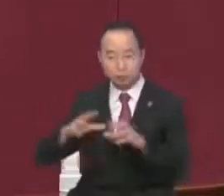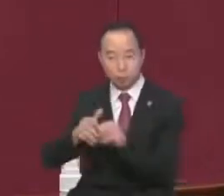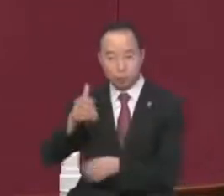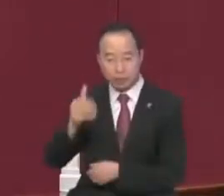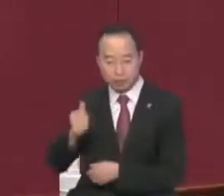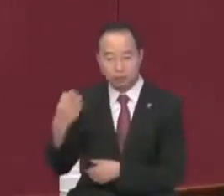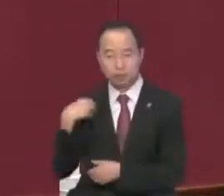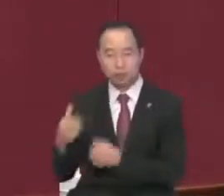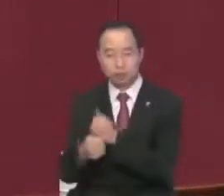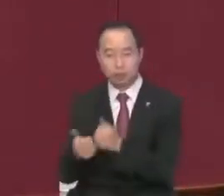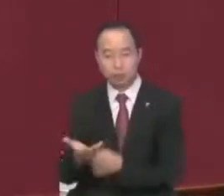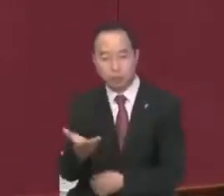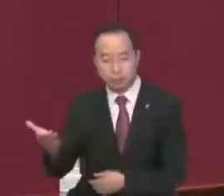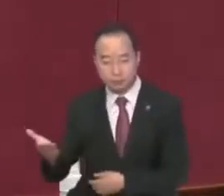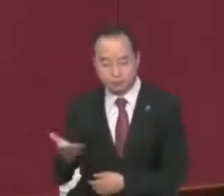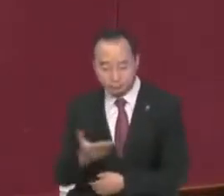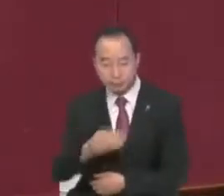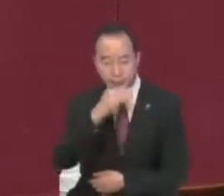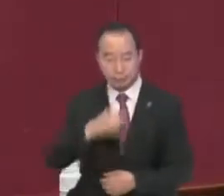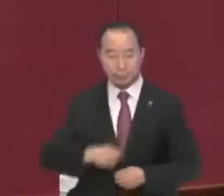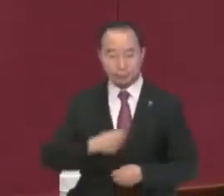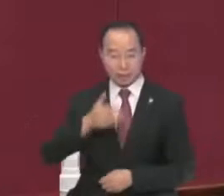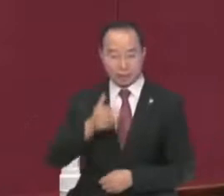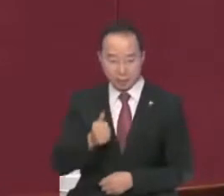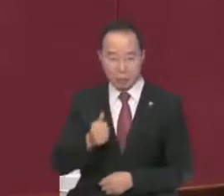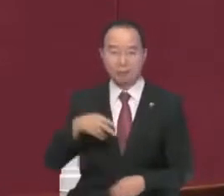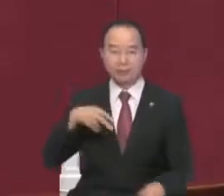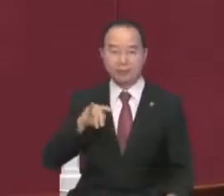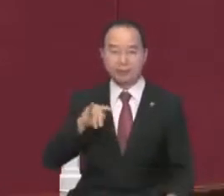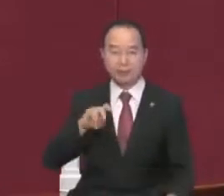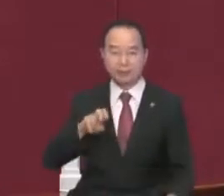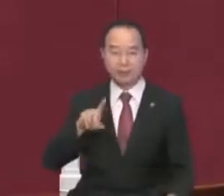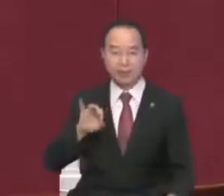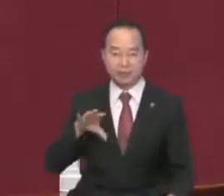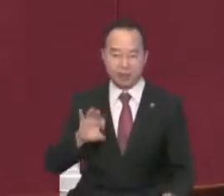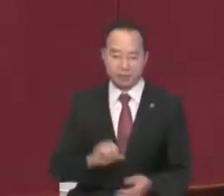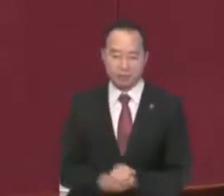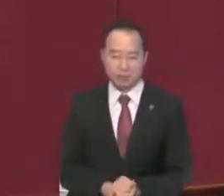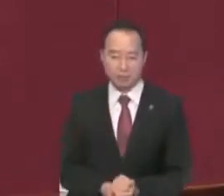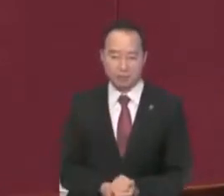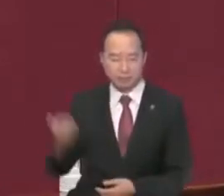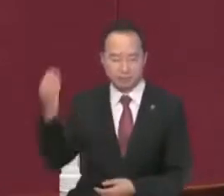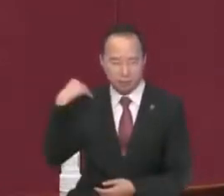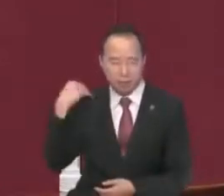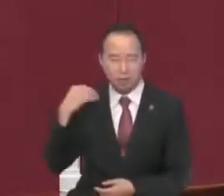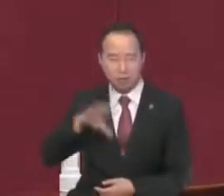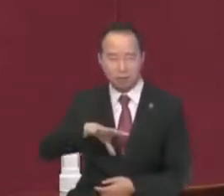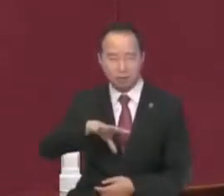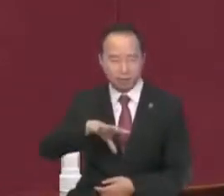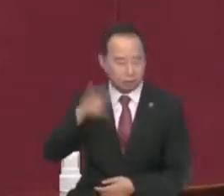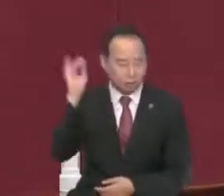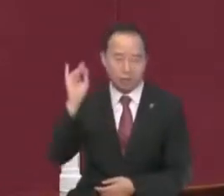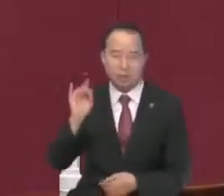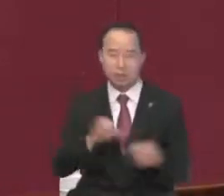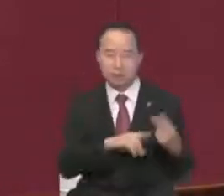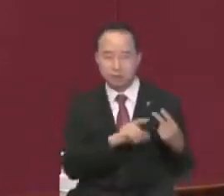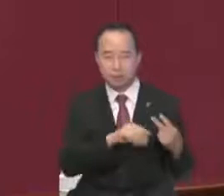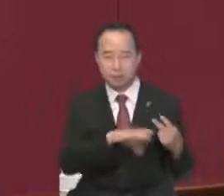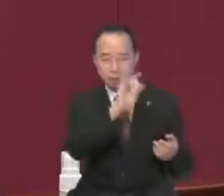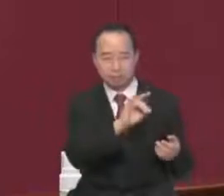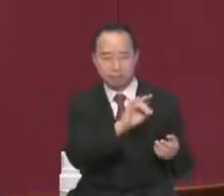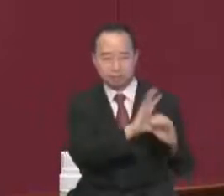정의당 대표 심상정입니다. 지난 1월 20일 코로나 첫 감염자가 발생된 이후 8개월이 지났습니다.